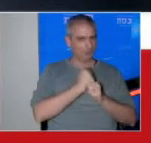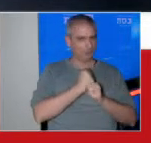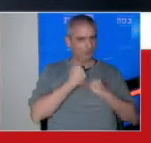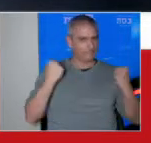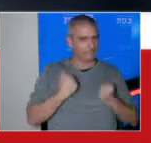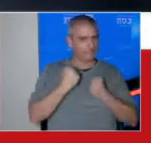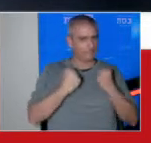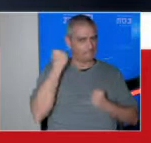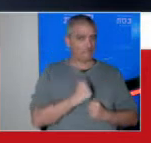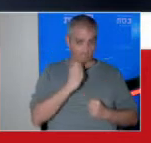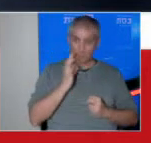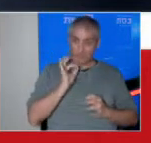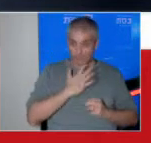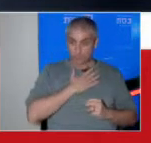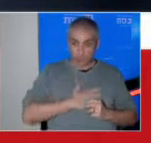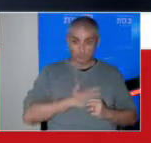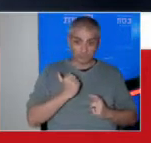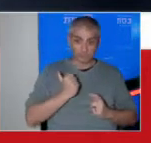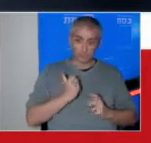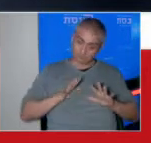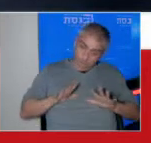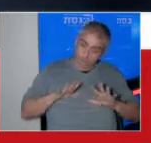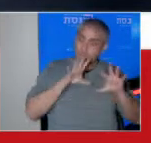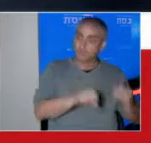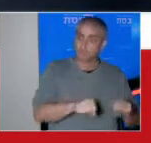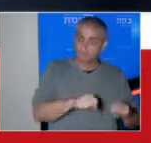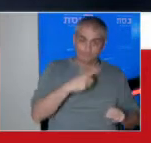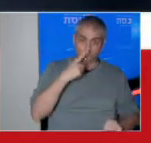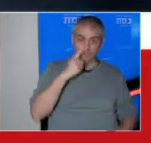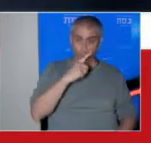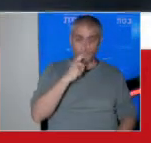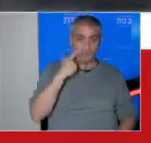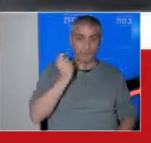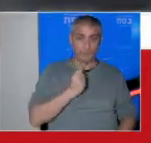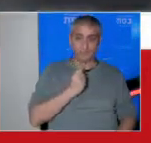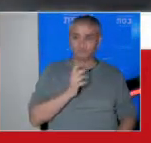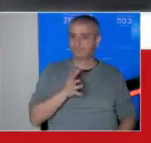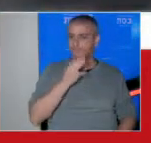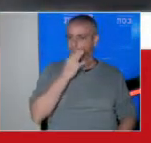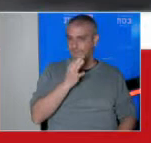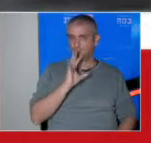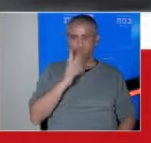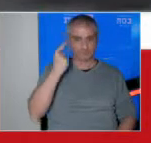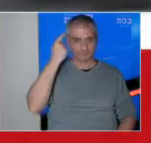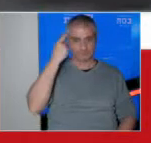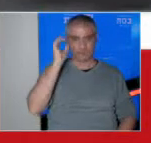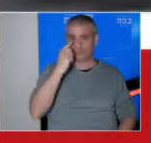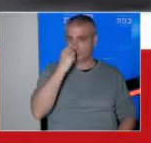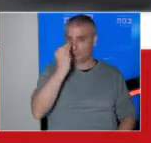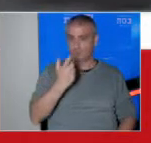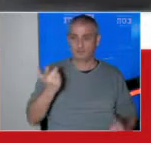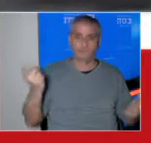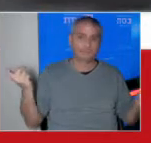התמרונים האלה. האם הוא באמת רוצה לפלוש לאוקראינה? השאלה של מה עובר במופו של פוטין